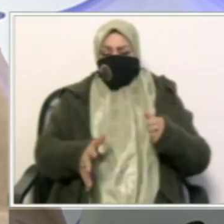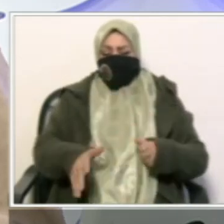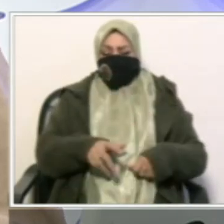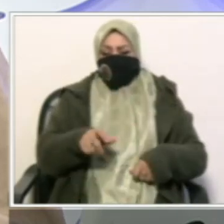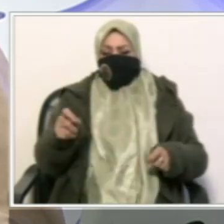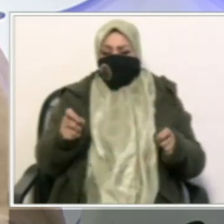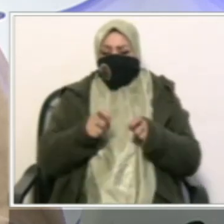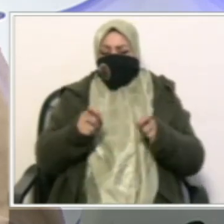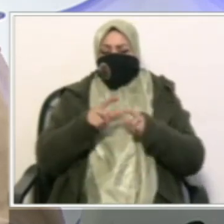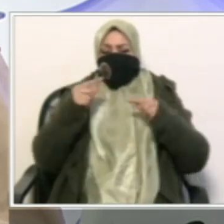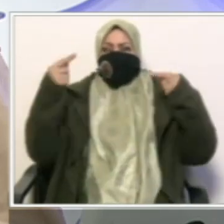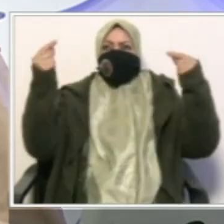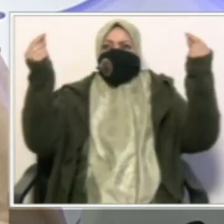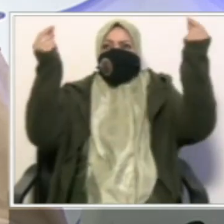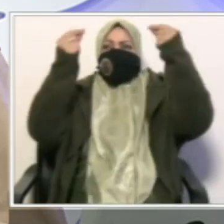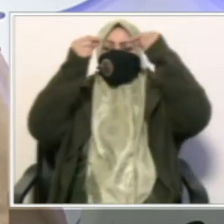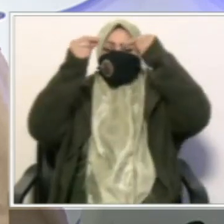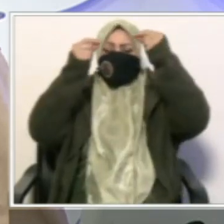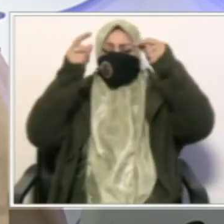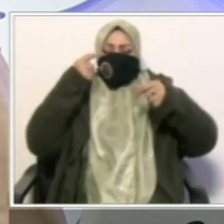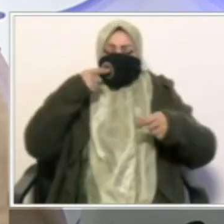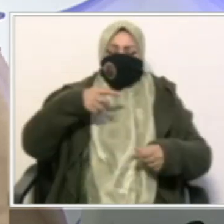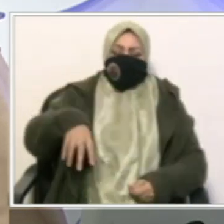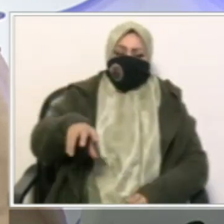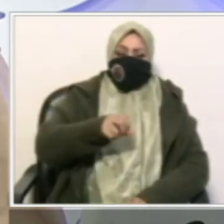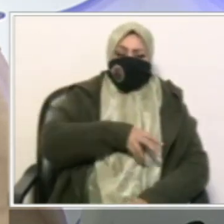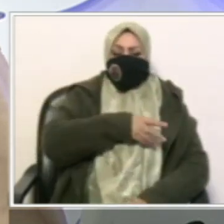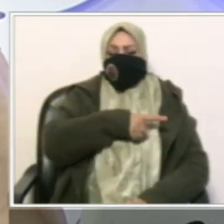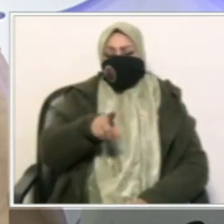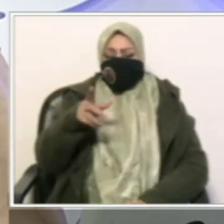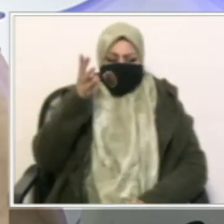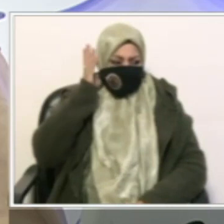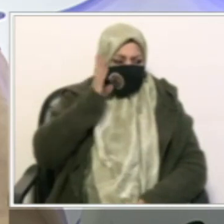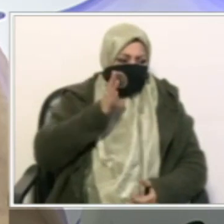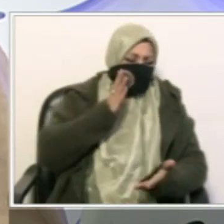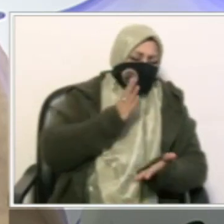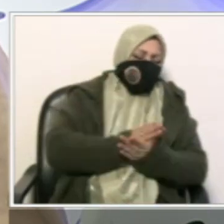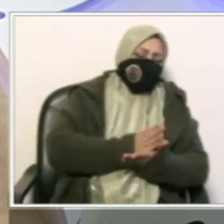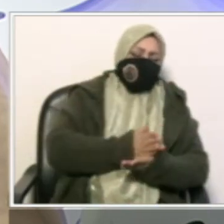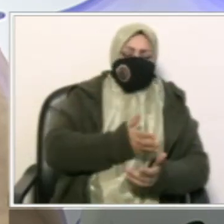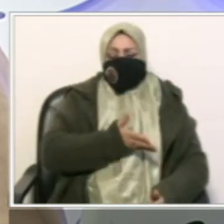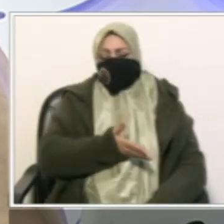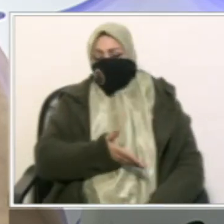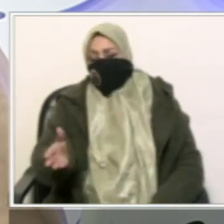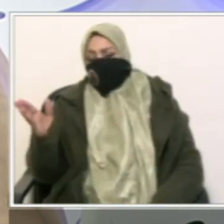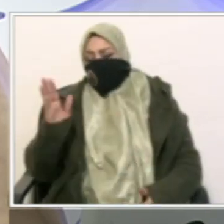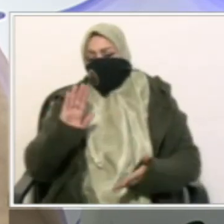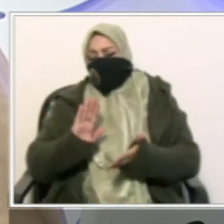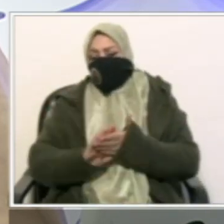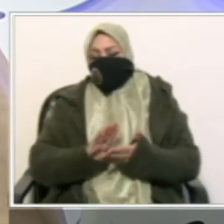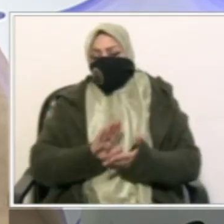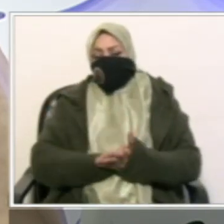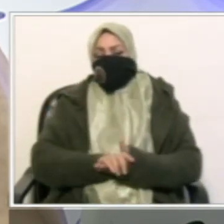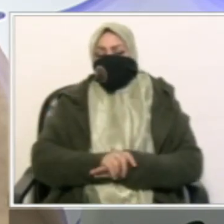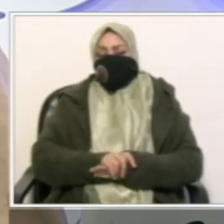صغير، فالواجب على الإنسان يجب عليه أن يقطع الصلاة، مش يجوز، يجب عليه أن يقطع